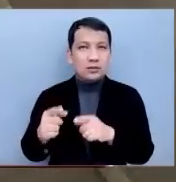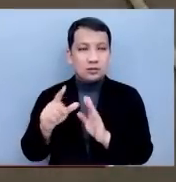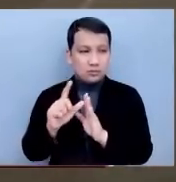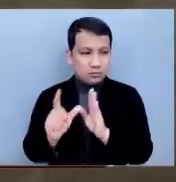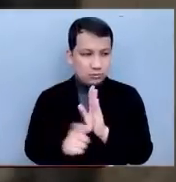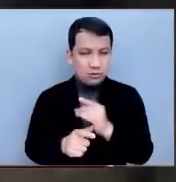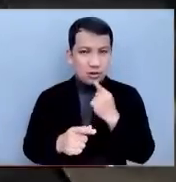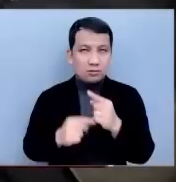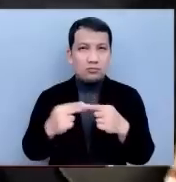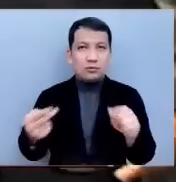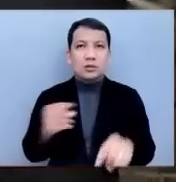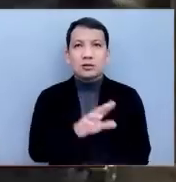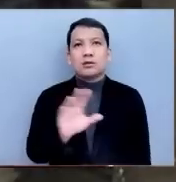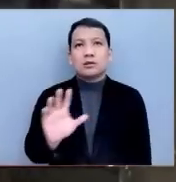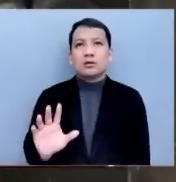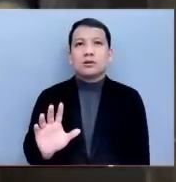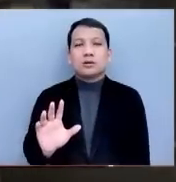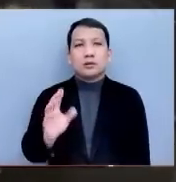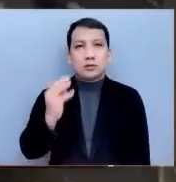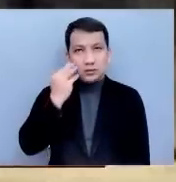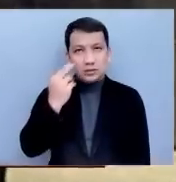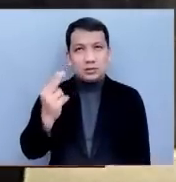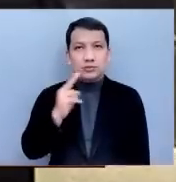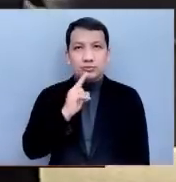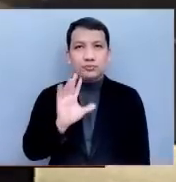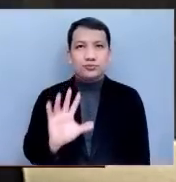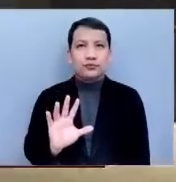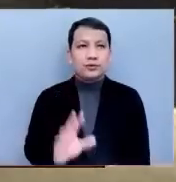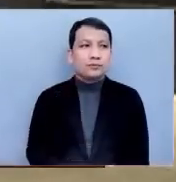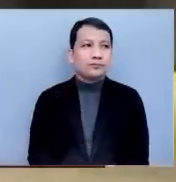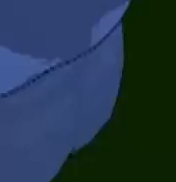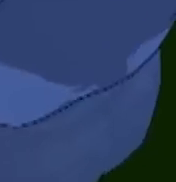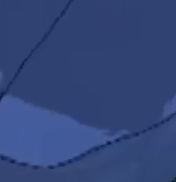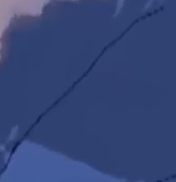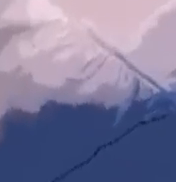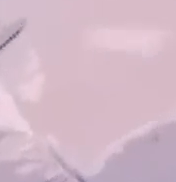Nagbabalita mula sa Frontline, Maricel Halili, News 5.